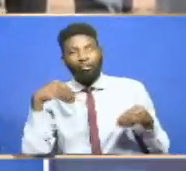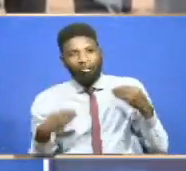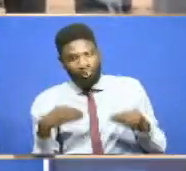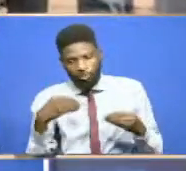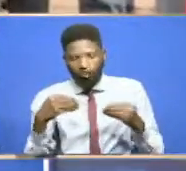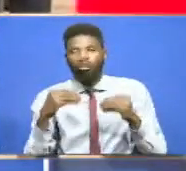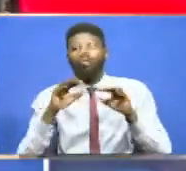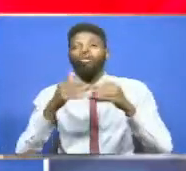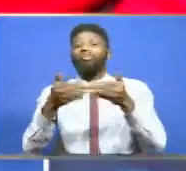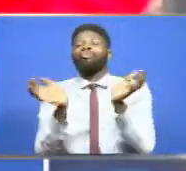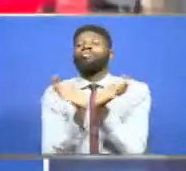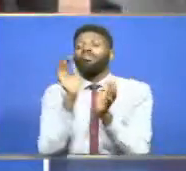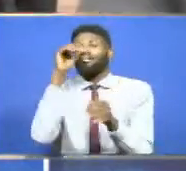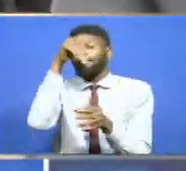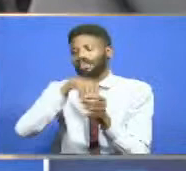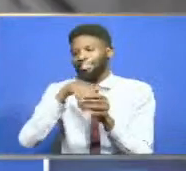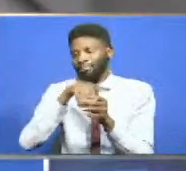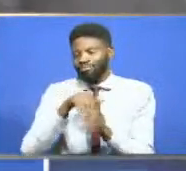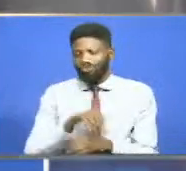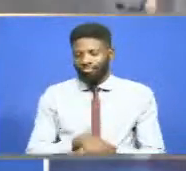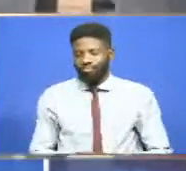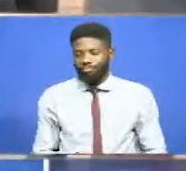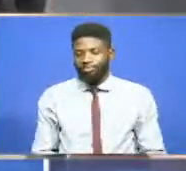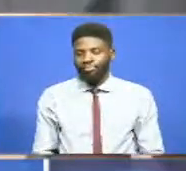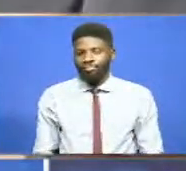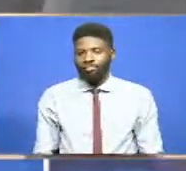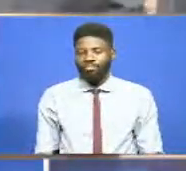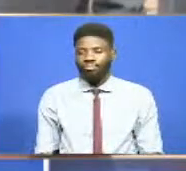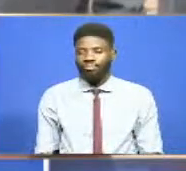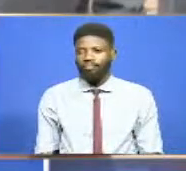jamii. Suleiman Yeri, Darubini ya Channel 1.